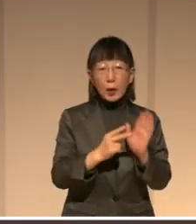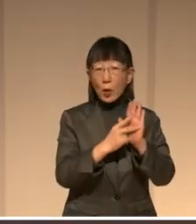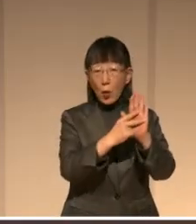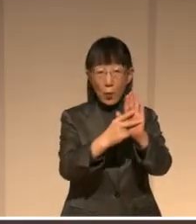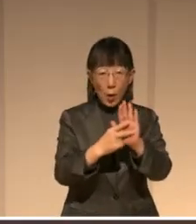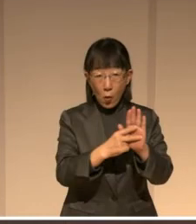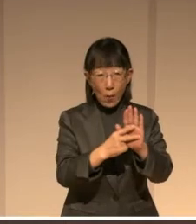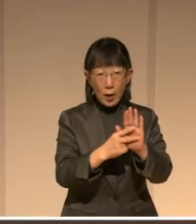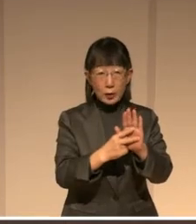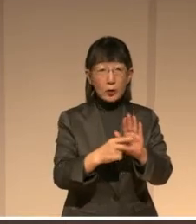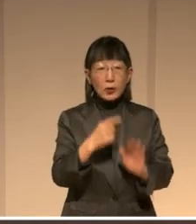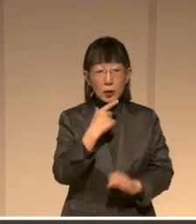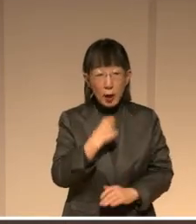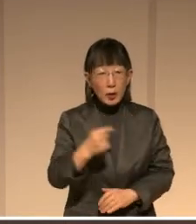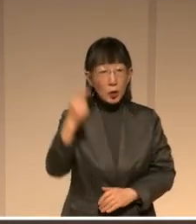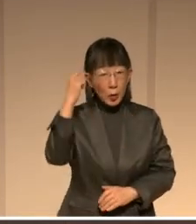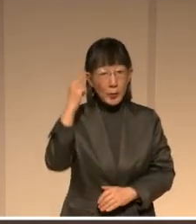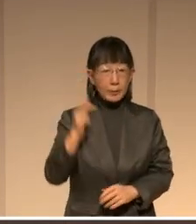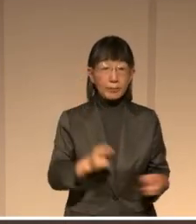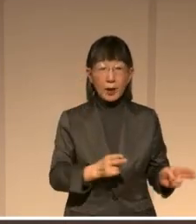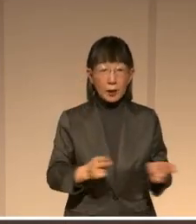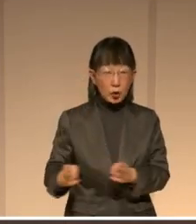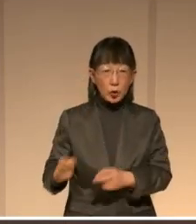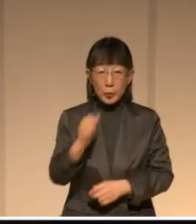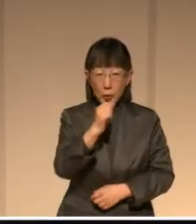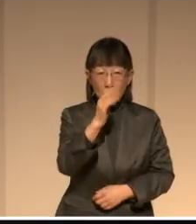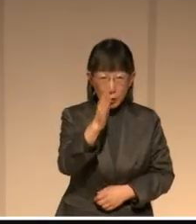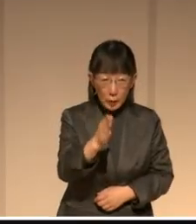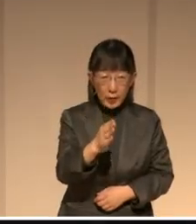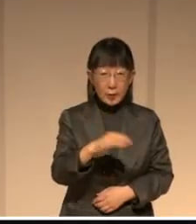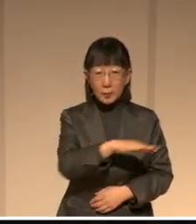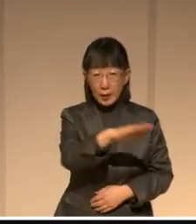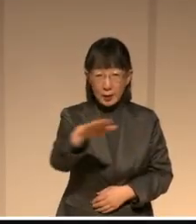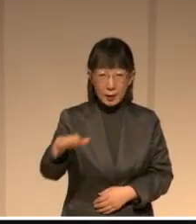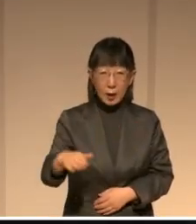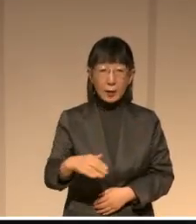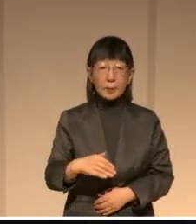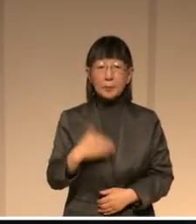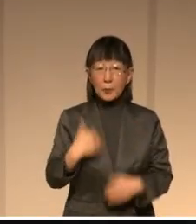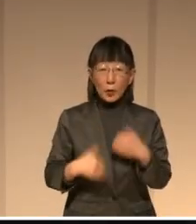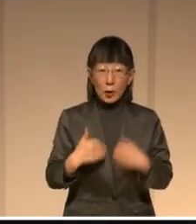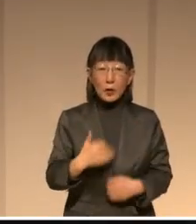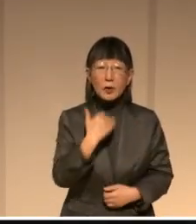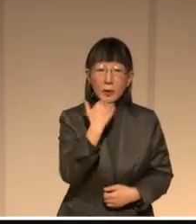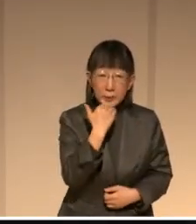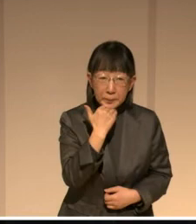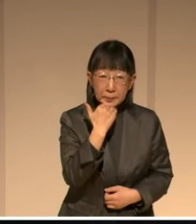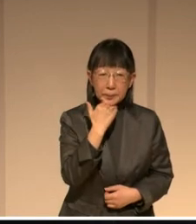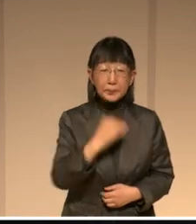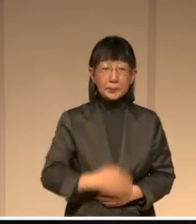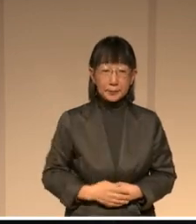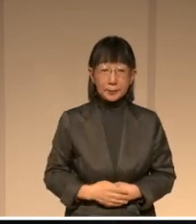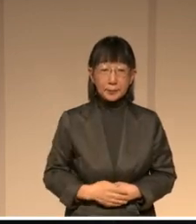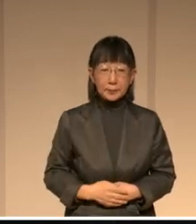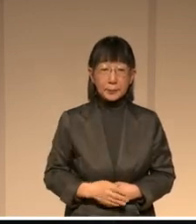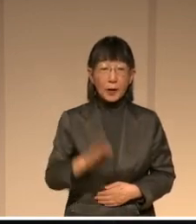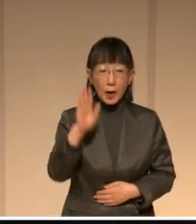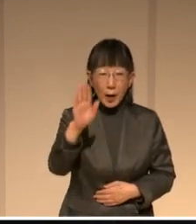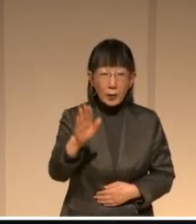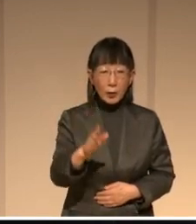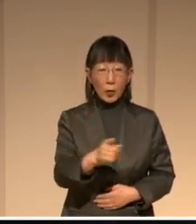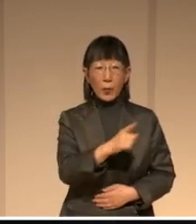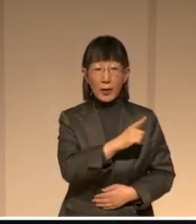それでは準備をよ愛をお願いいたしますみなさんどうぞお楽しみにではこの後はまず神原さんのソロの